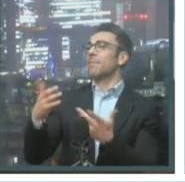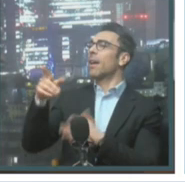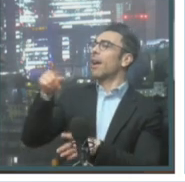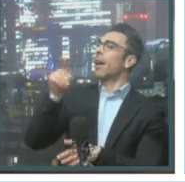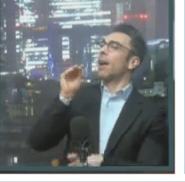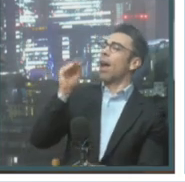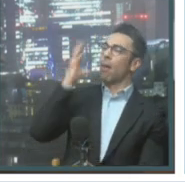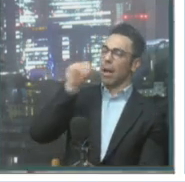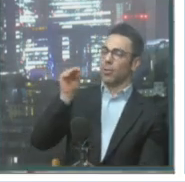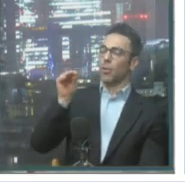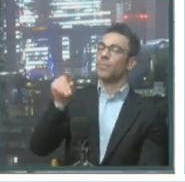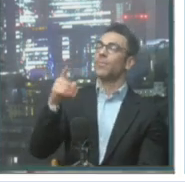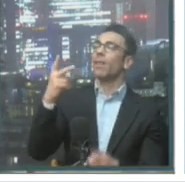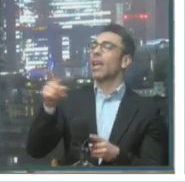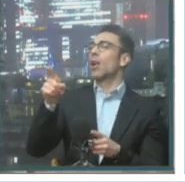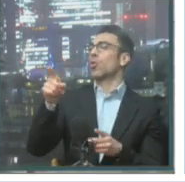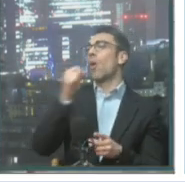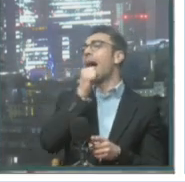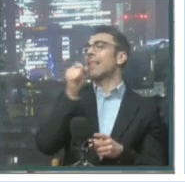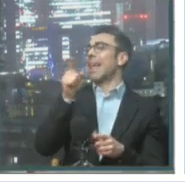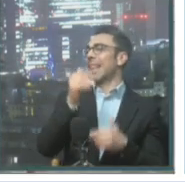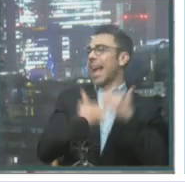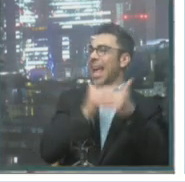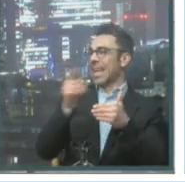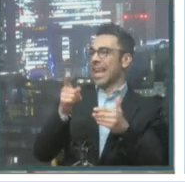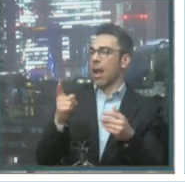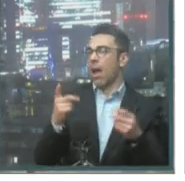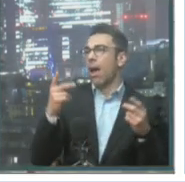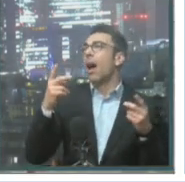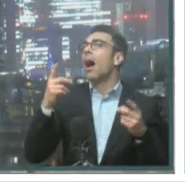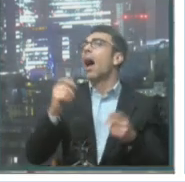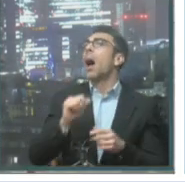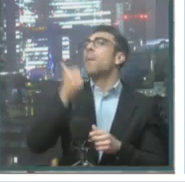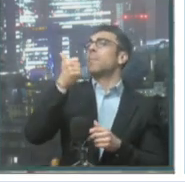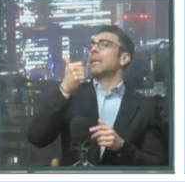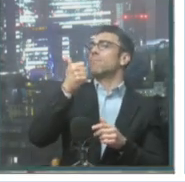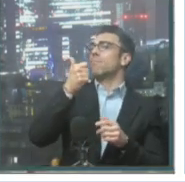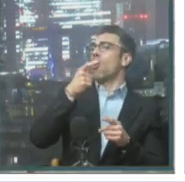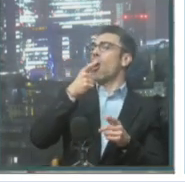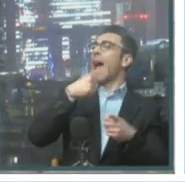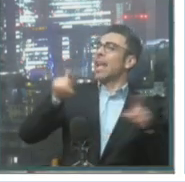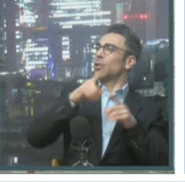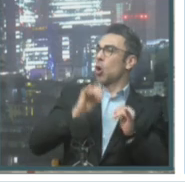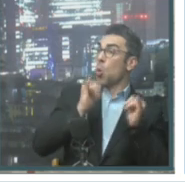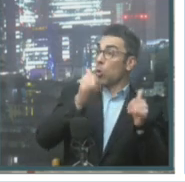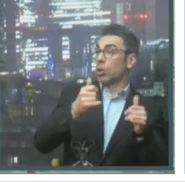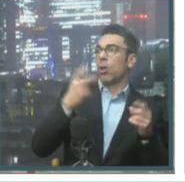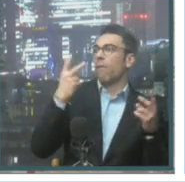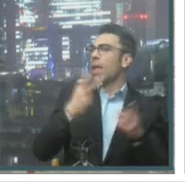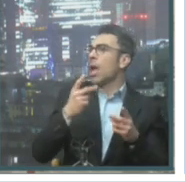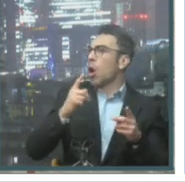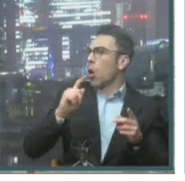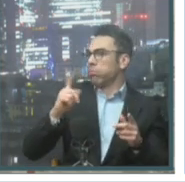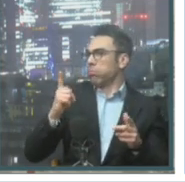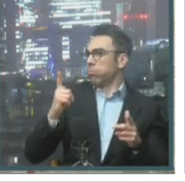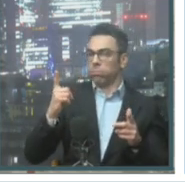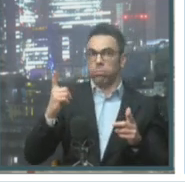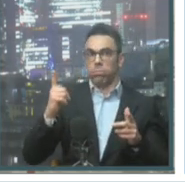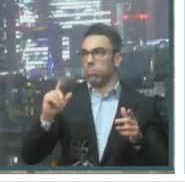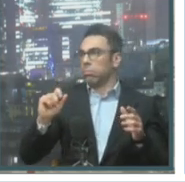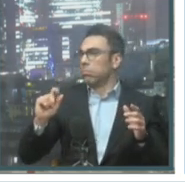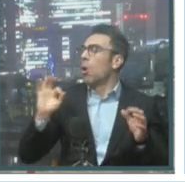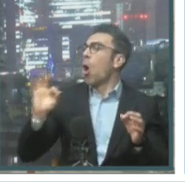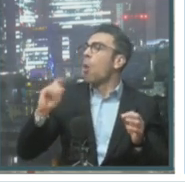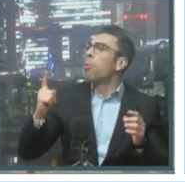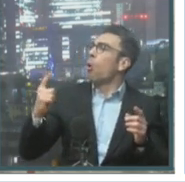tornando invece alla tua carriera di cantante il real o il tuo primo singolo ha fatto successo parte anche perché diciamo ai